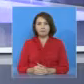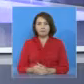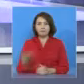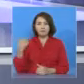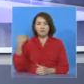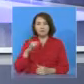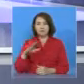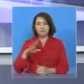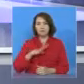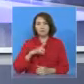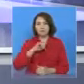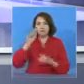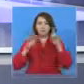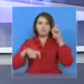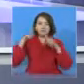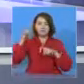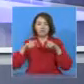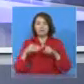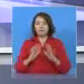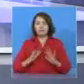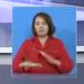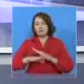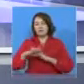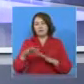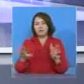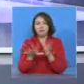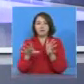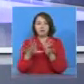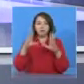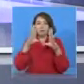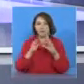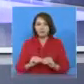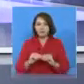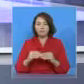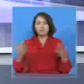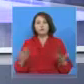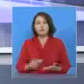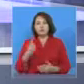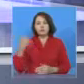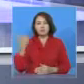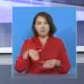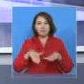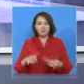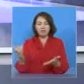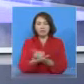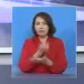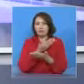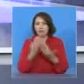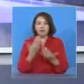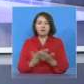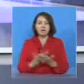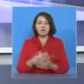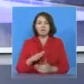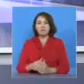Өткен аптада болған қатты жаңбыр салдарынан саяжайлардың бірі электр жарығы сөнген. Тұрғындар бір аптадан бері шешімін таппаған мәселен айтып